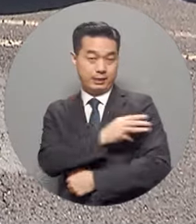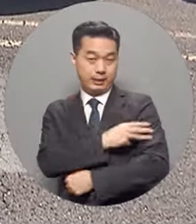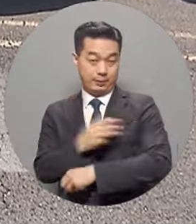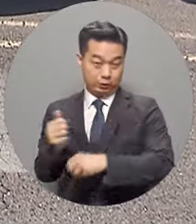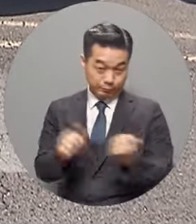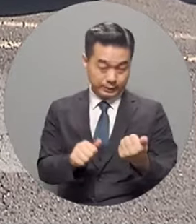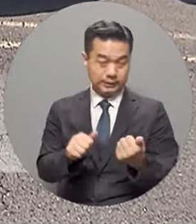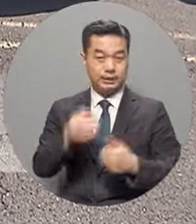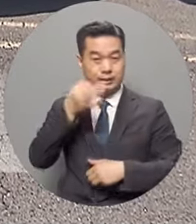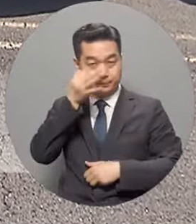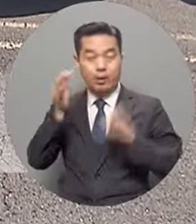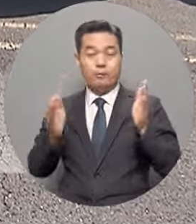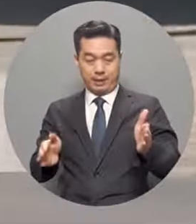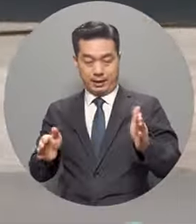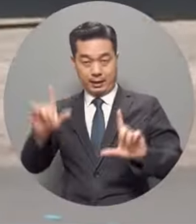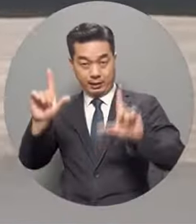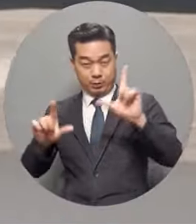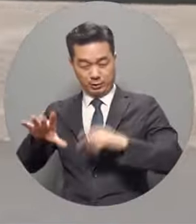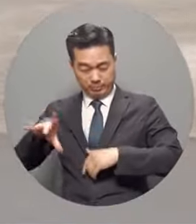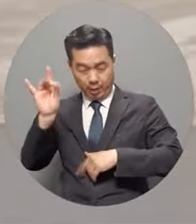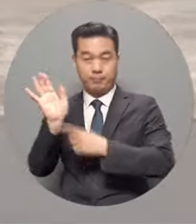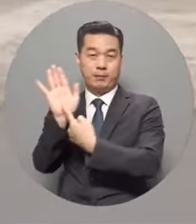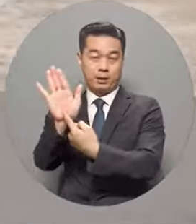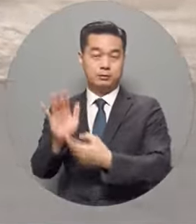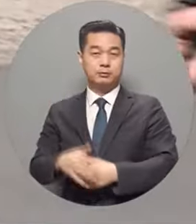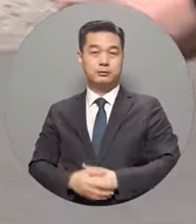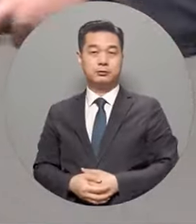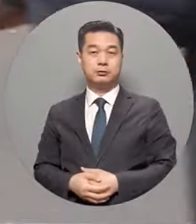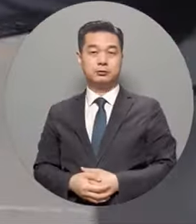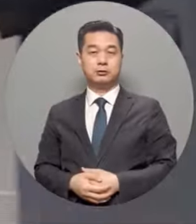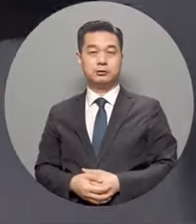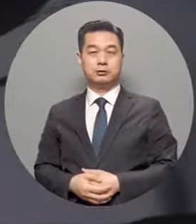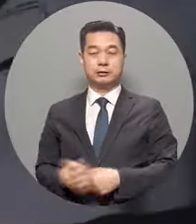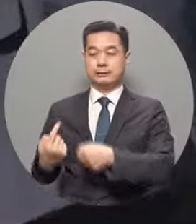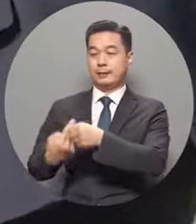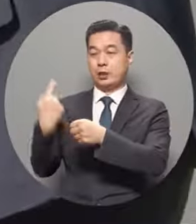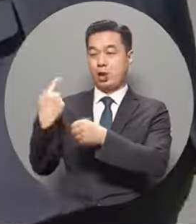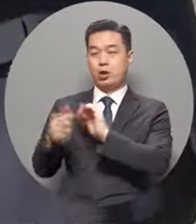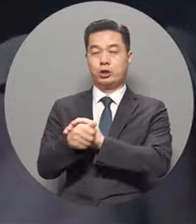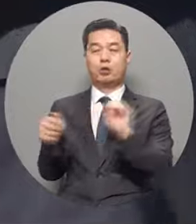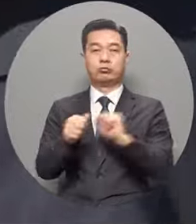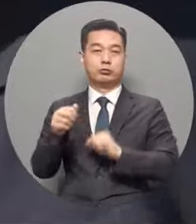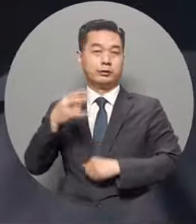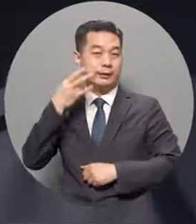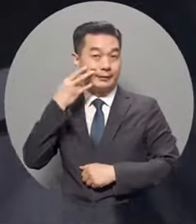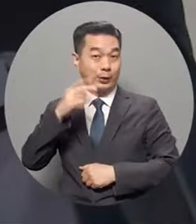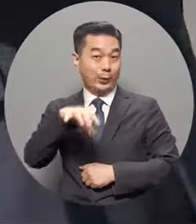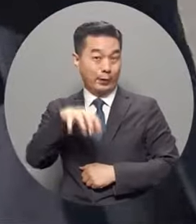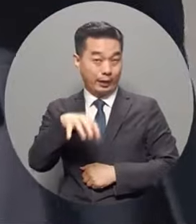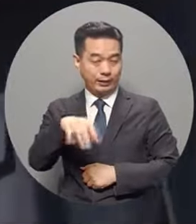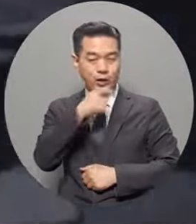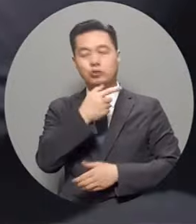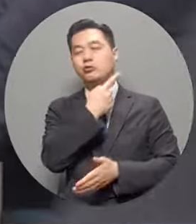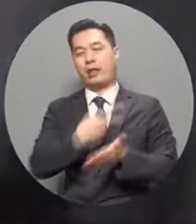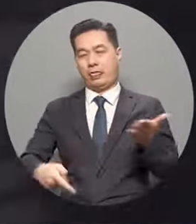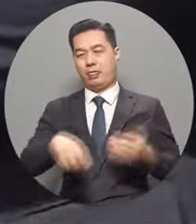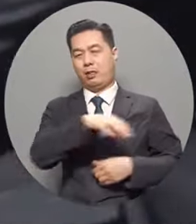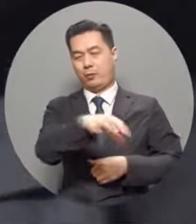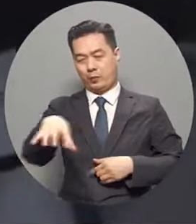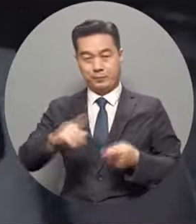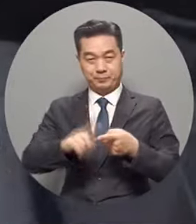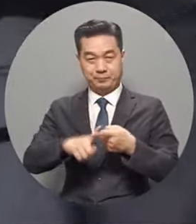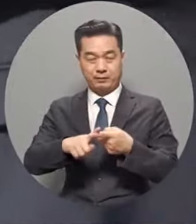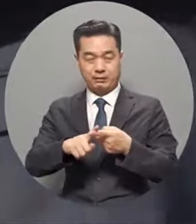처음 공개적으로 모습을 드러낸 겁니다. 그는 지난해 경북 예천 수해 현장에서 무리한 실종자 수색을